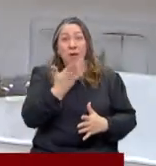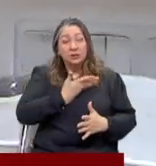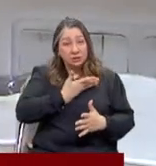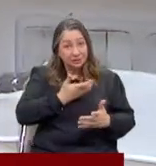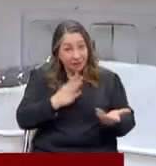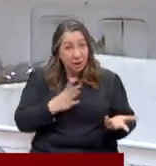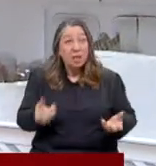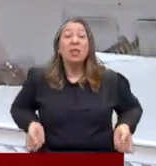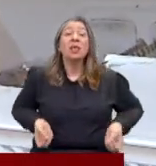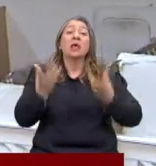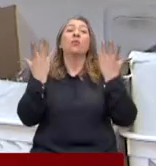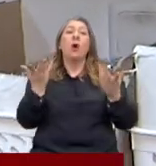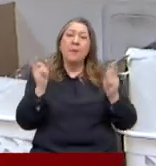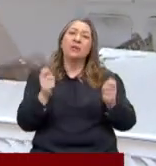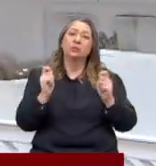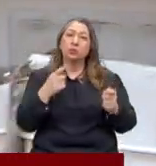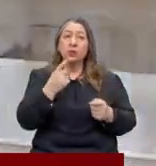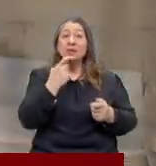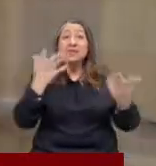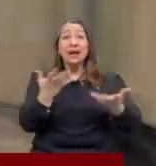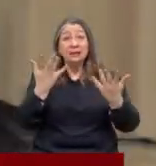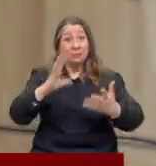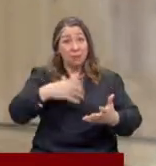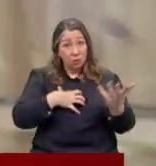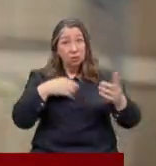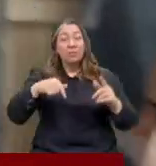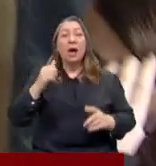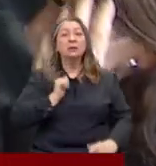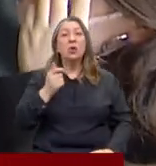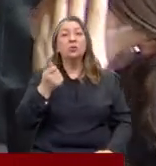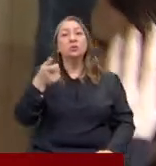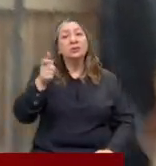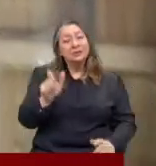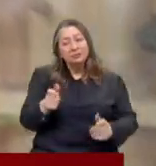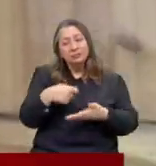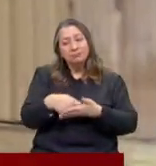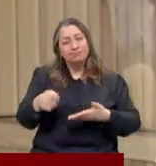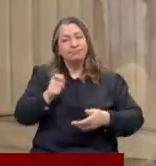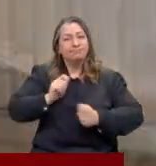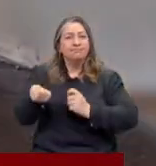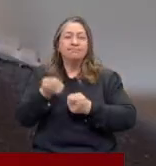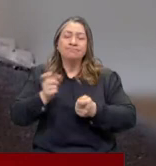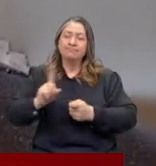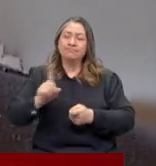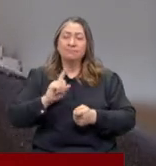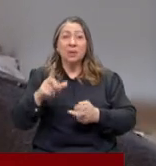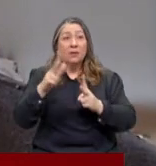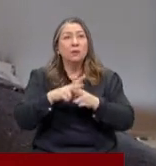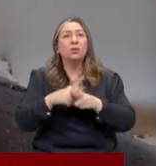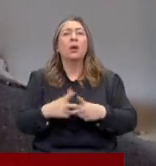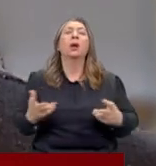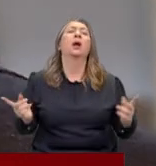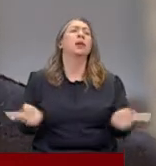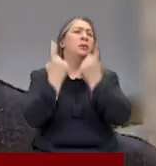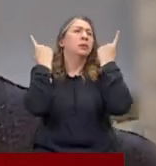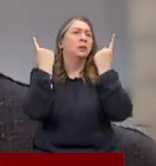var. Yetmiyor ama mecburum diyor. Yılların esnafı şimdilerde asgari ücretle ayakta kalma mücadelesi veriyor. Faturalar zaten hiçbir şey